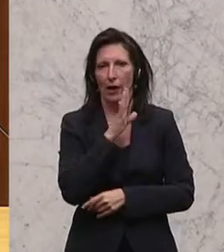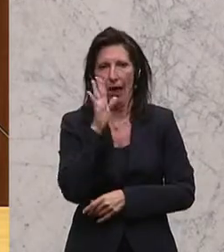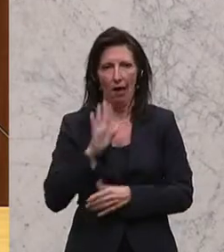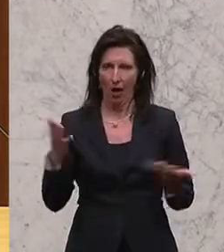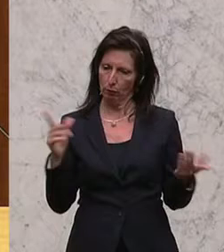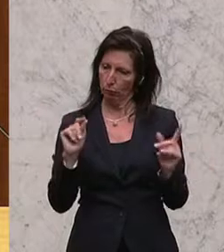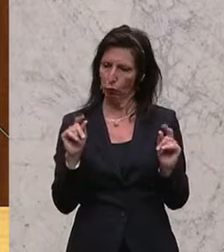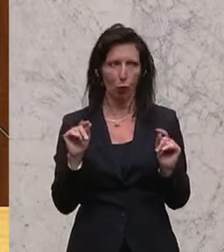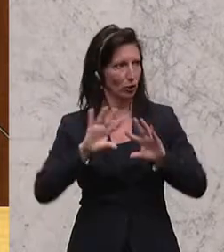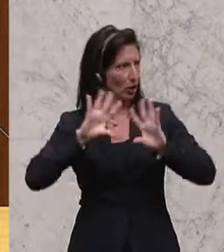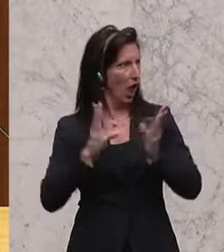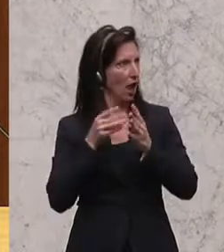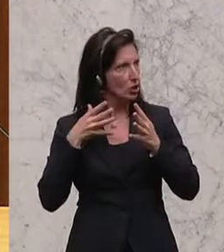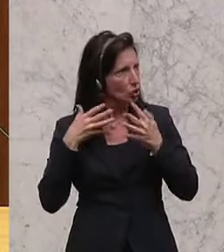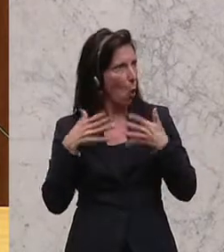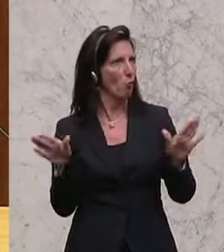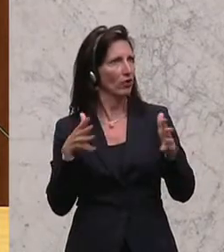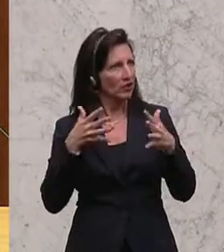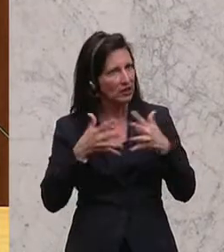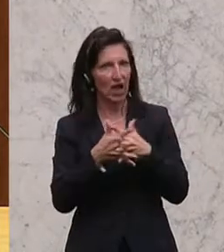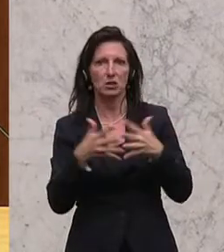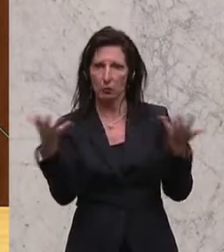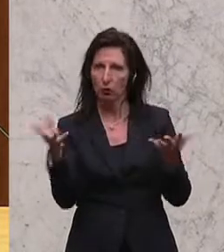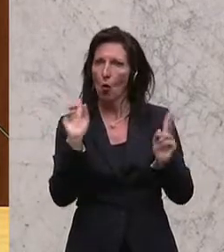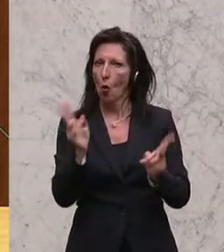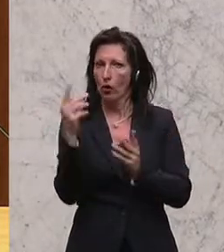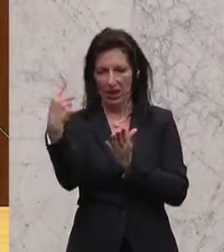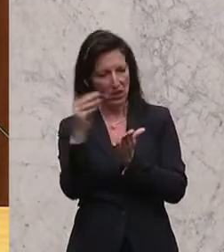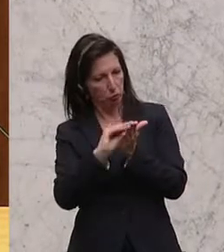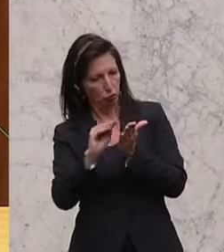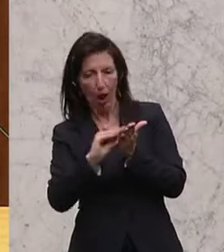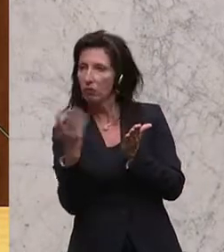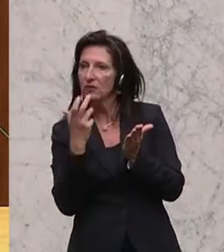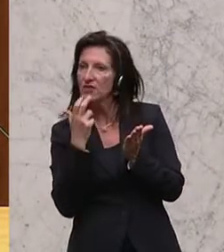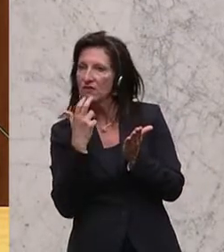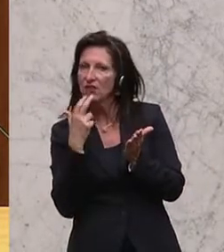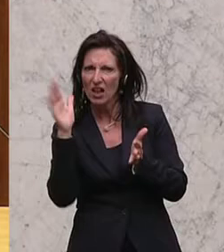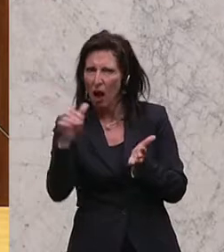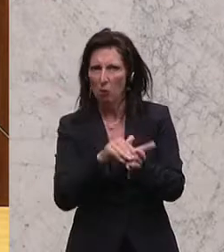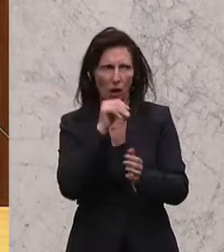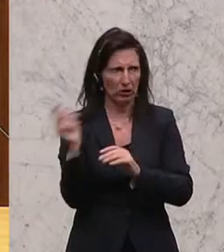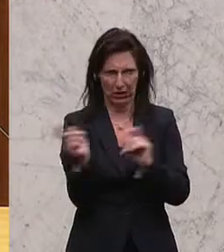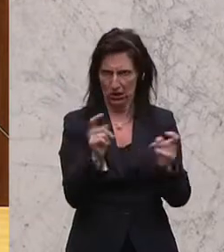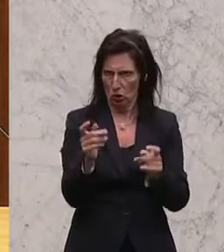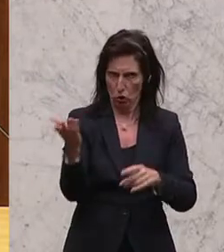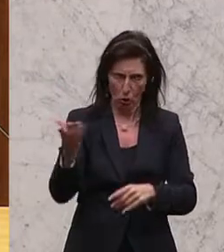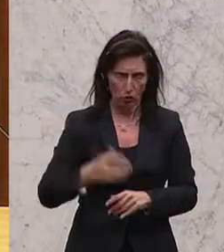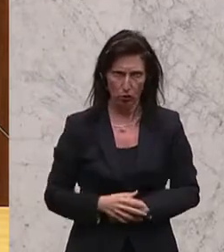wirklich transparent, ehrlich und offen und jeder kann das aufschreiben auf den Zettel, was er will. Also dann ersparen wir uns diese Diskussionen ja